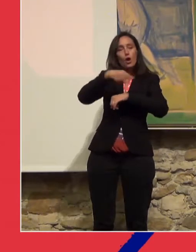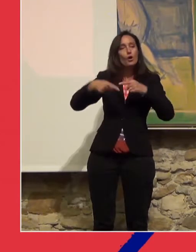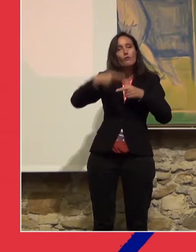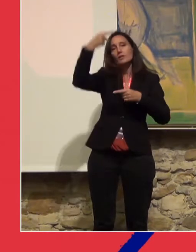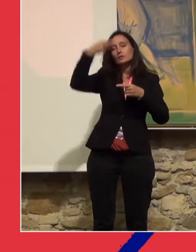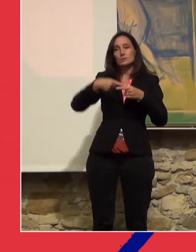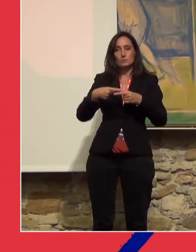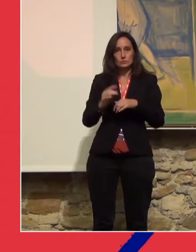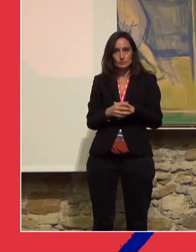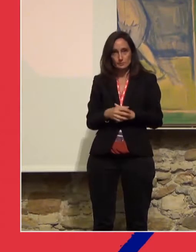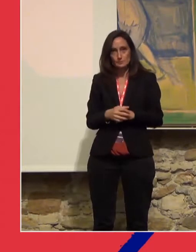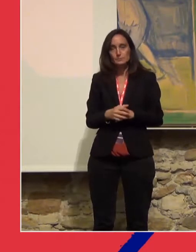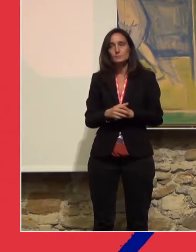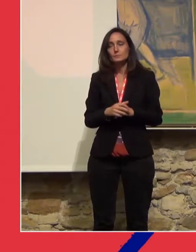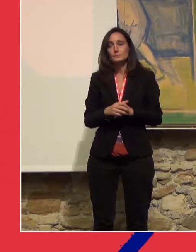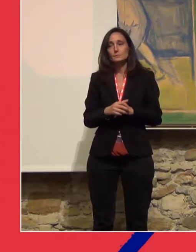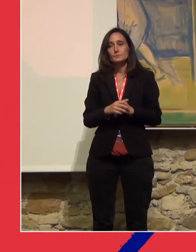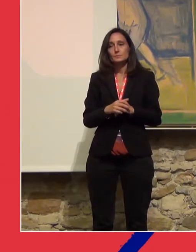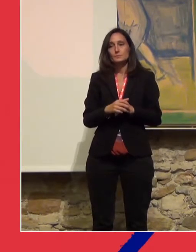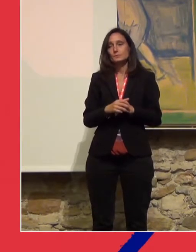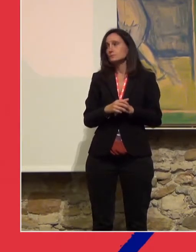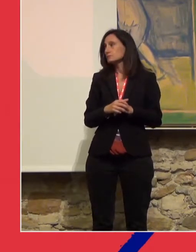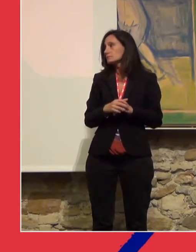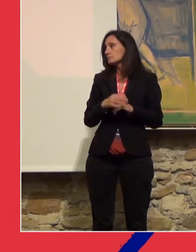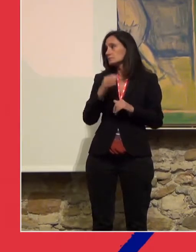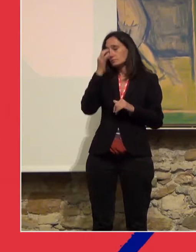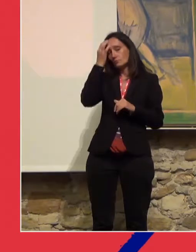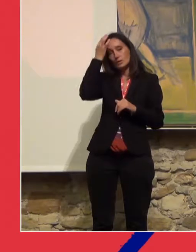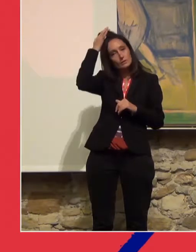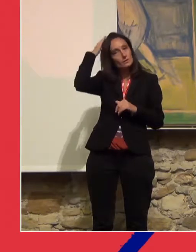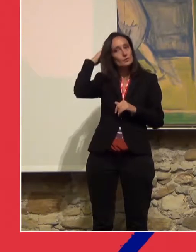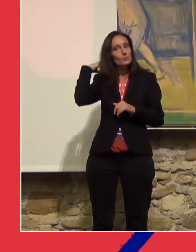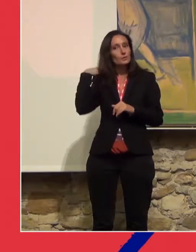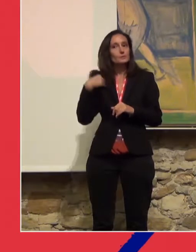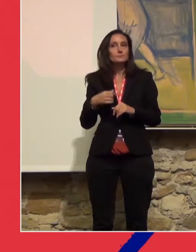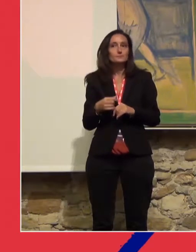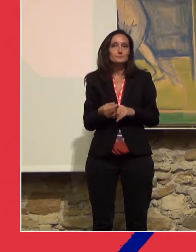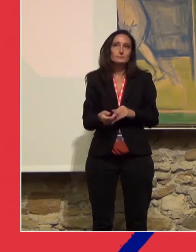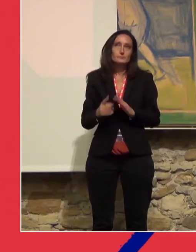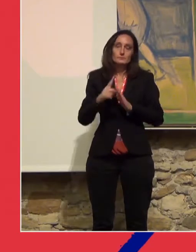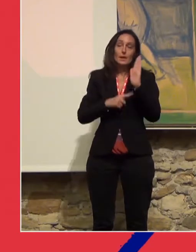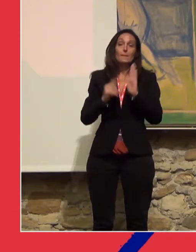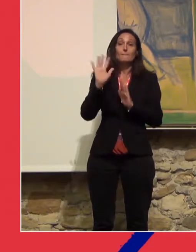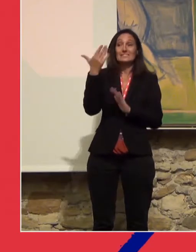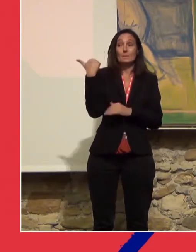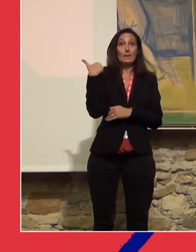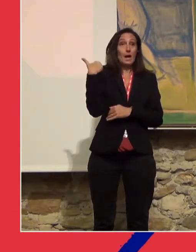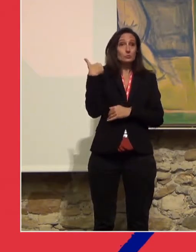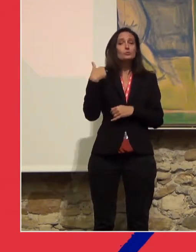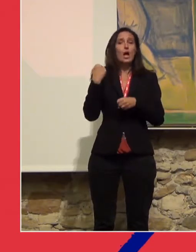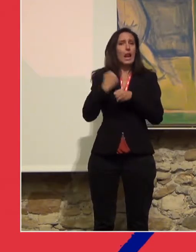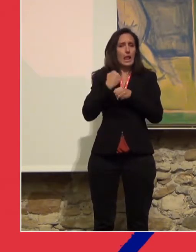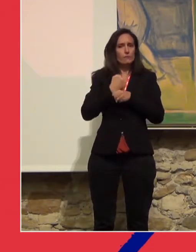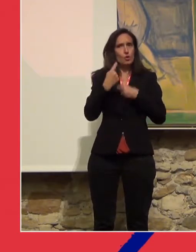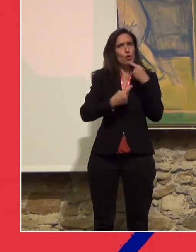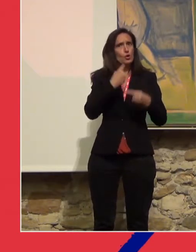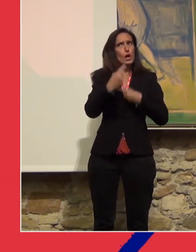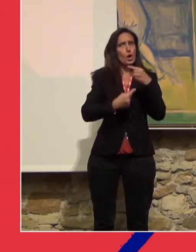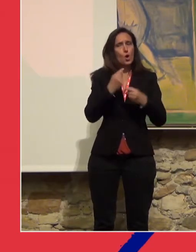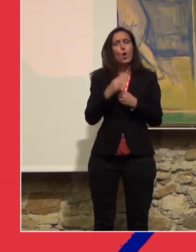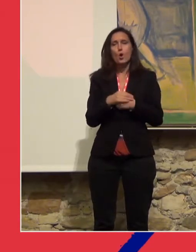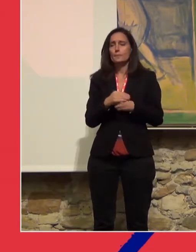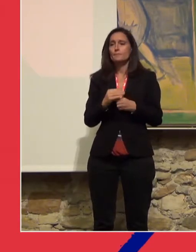A marzo, quando ancora ero in servizio, molti malati gravi giungevano